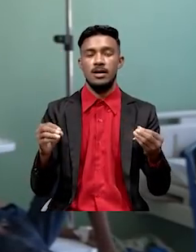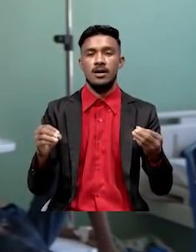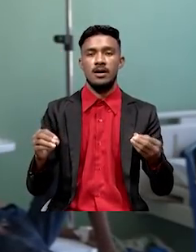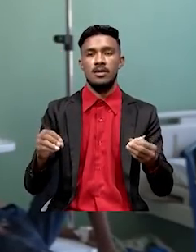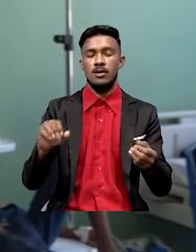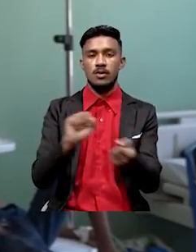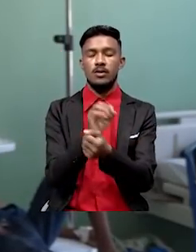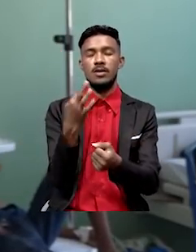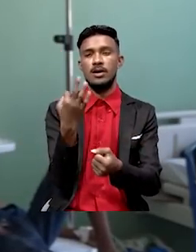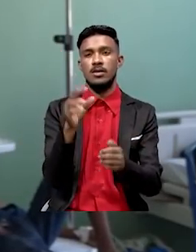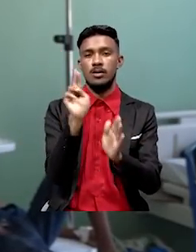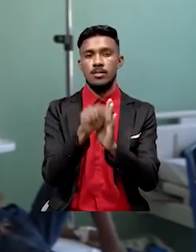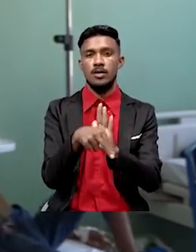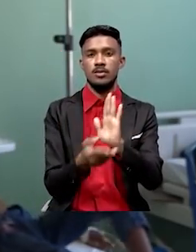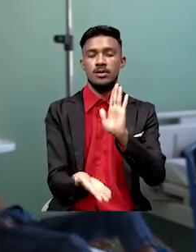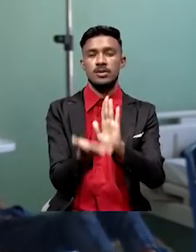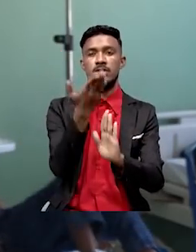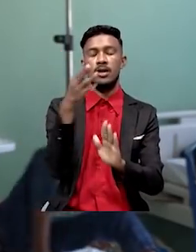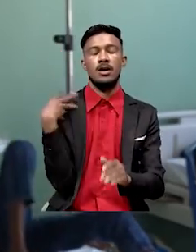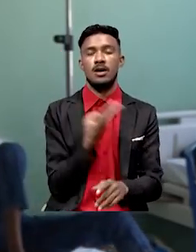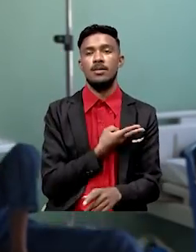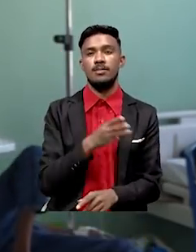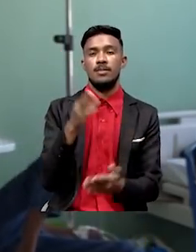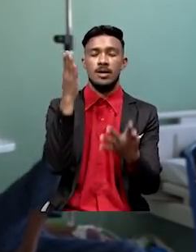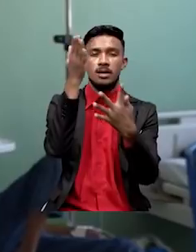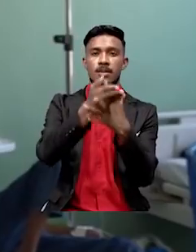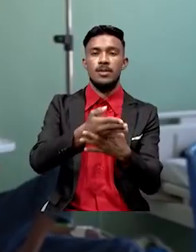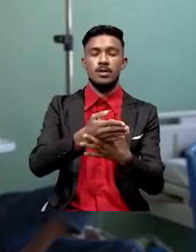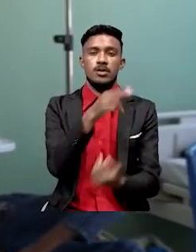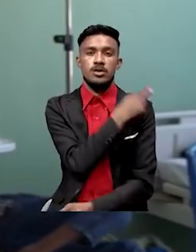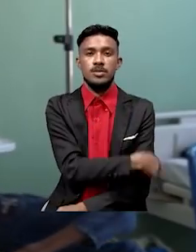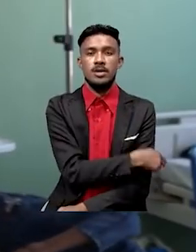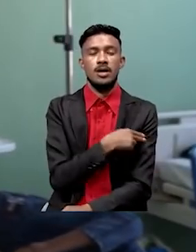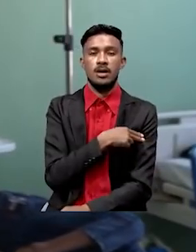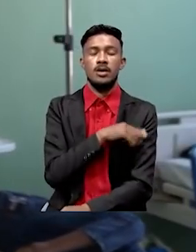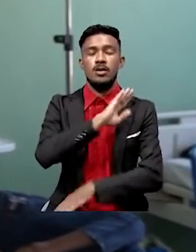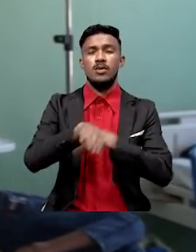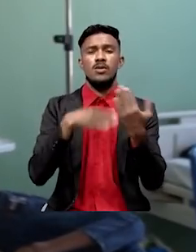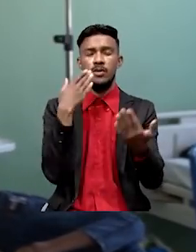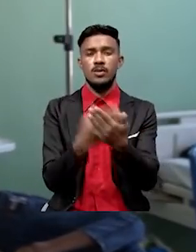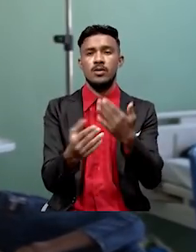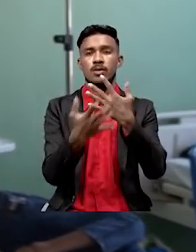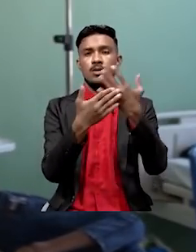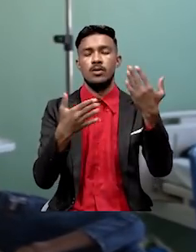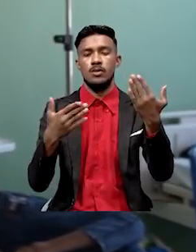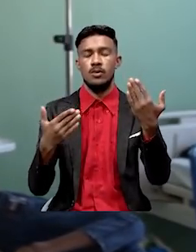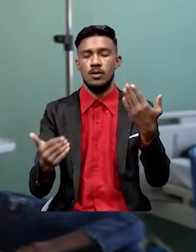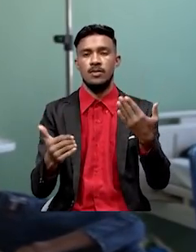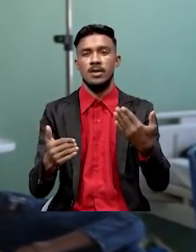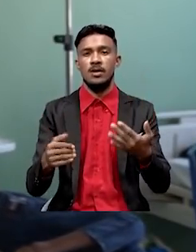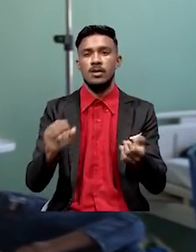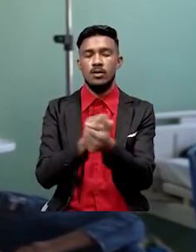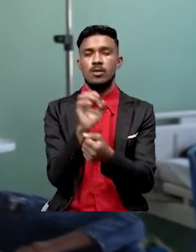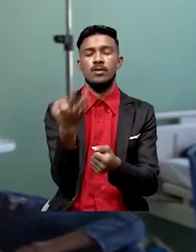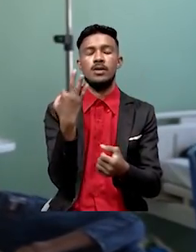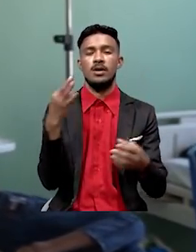ba amini hare Ami tamo ospital na bane, me mesak dengi de, siri yang covid covid sae ne, ami latene covid ne musu